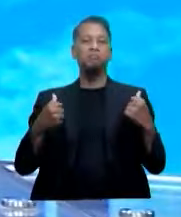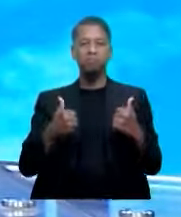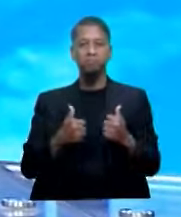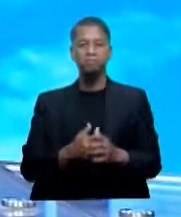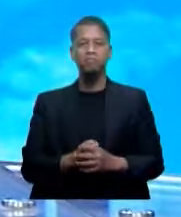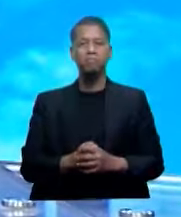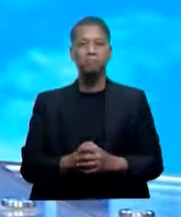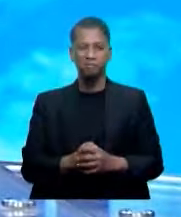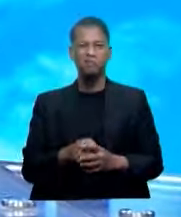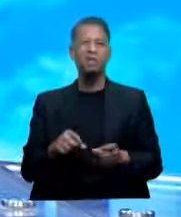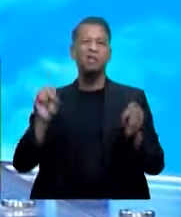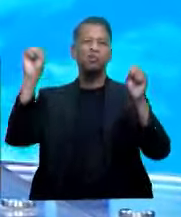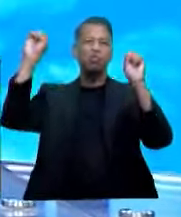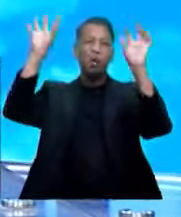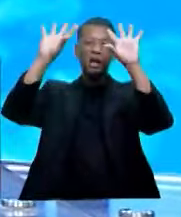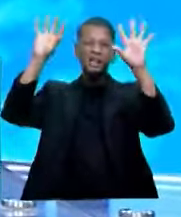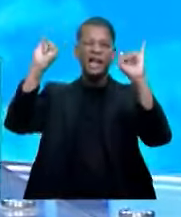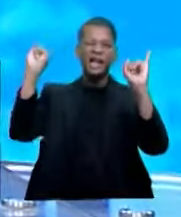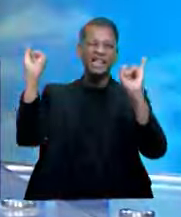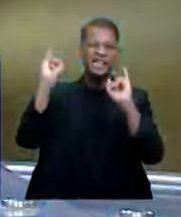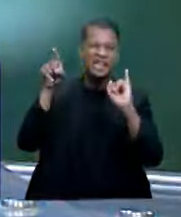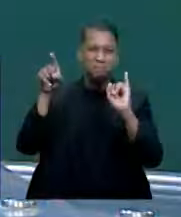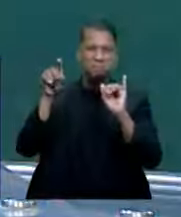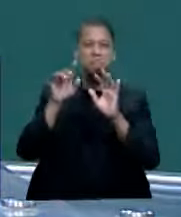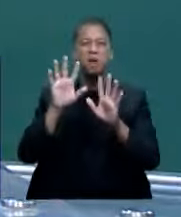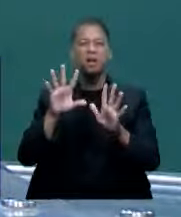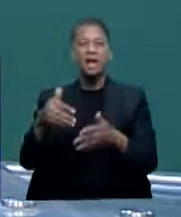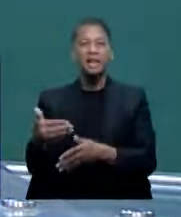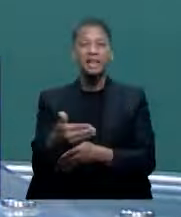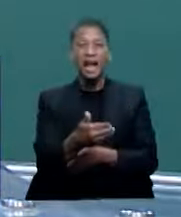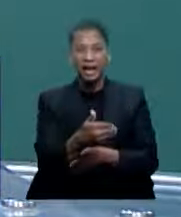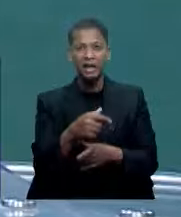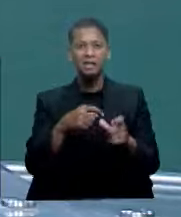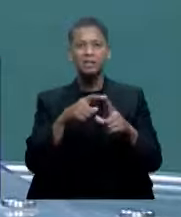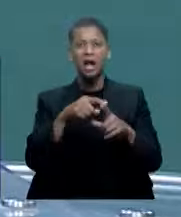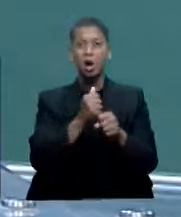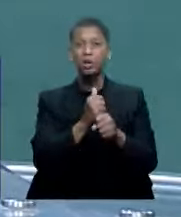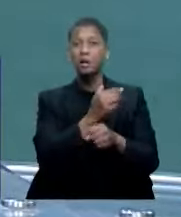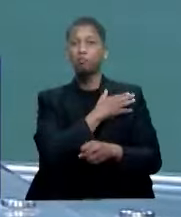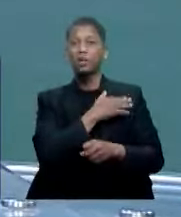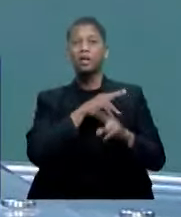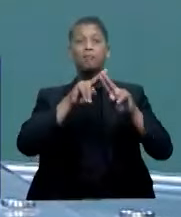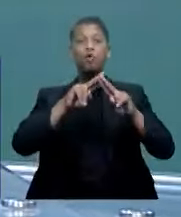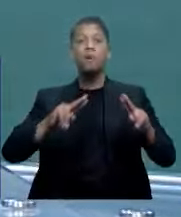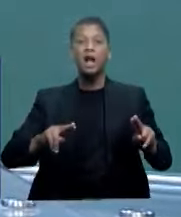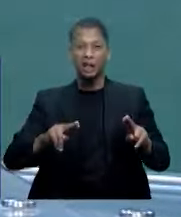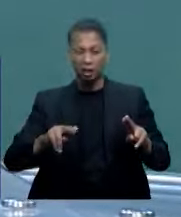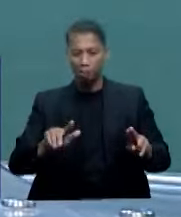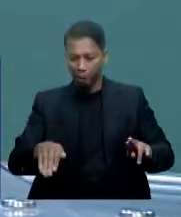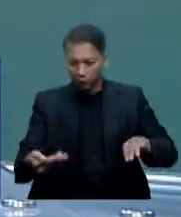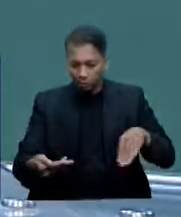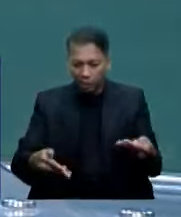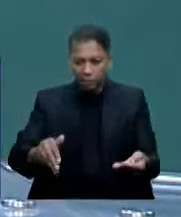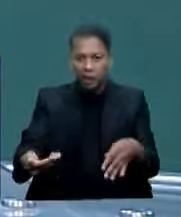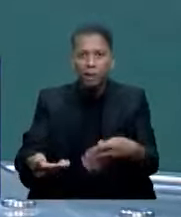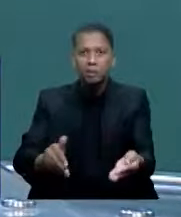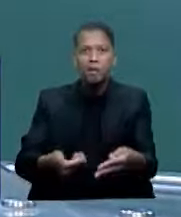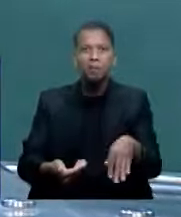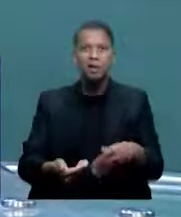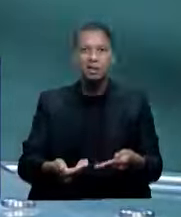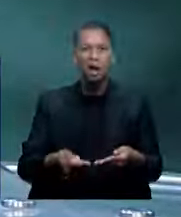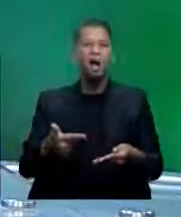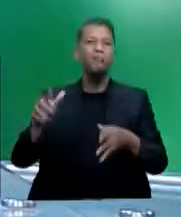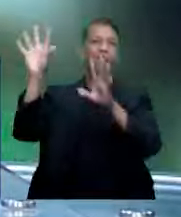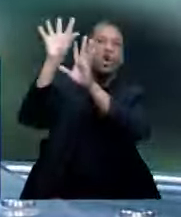Pemirsa, akibat cuaca ekstrim, belasan ton ikan di Waduk Saguling, Kabupaten Bandung Barat, Jawa Barat mendadak mati. Fenomena